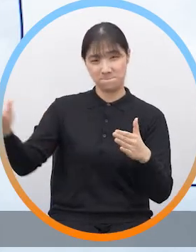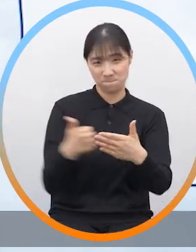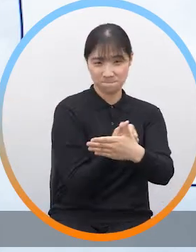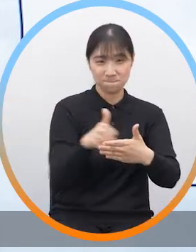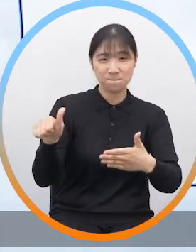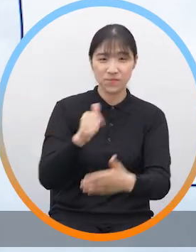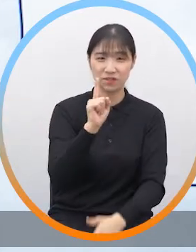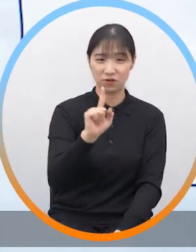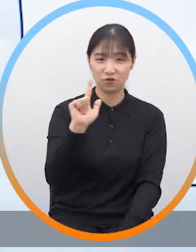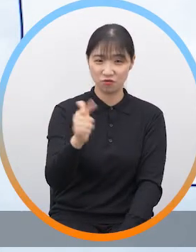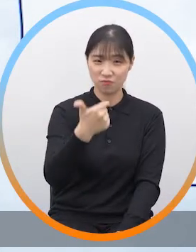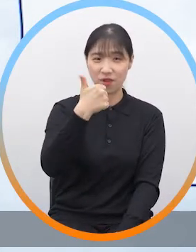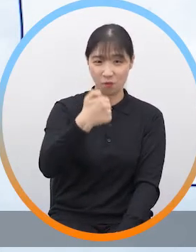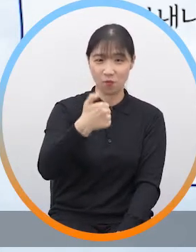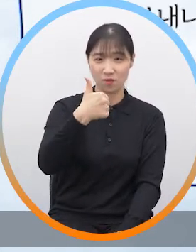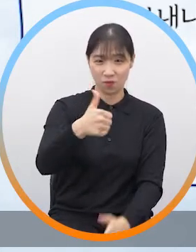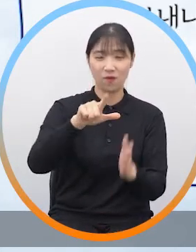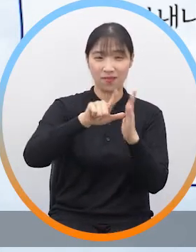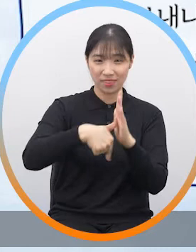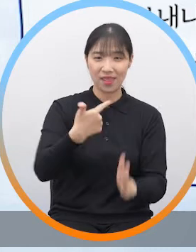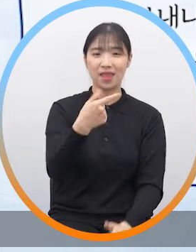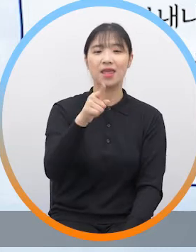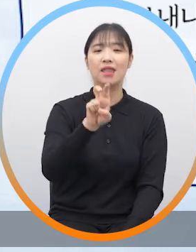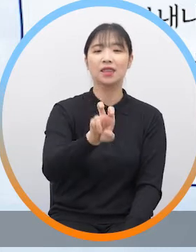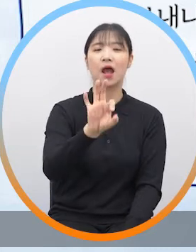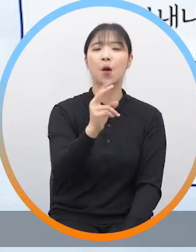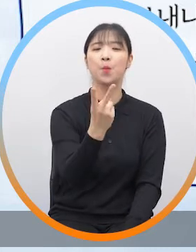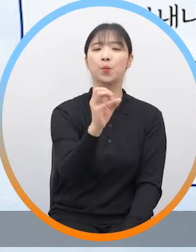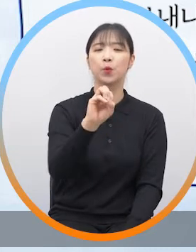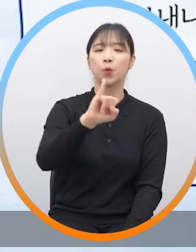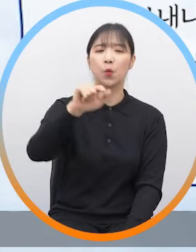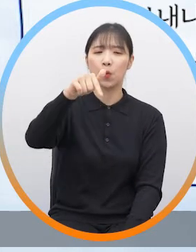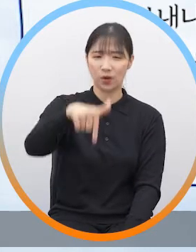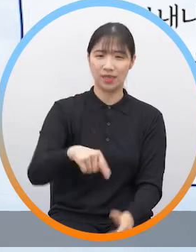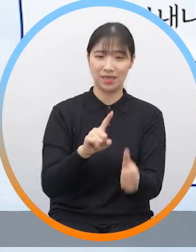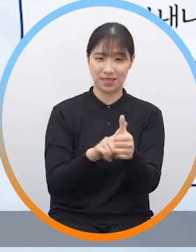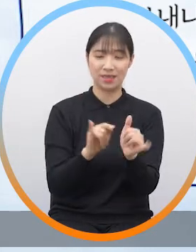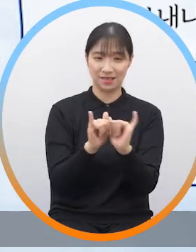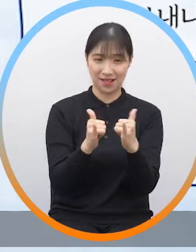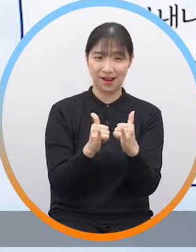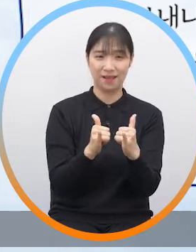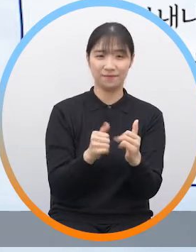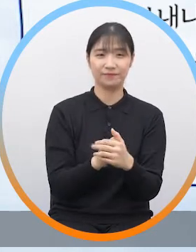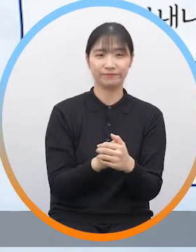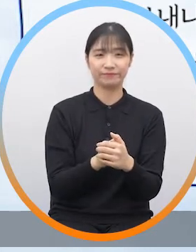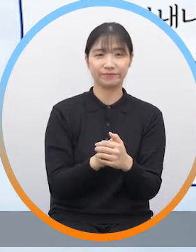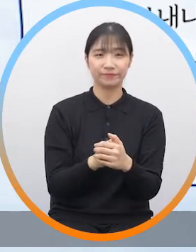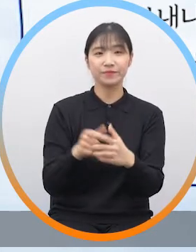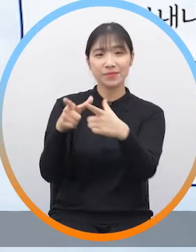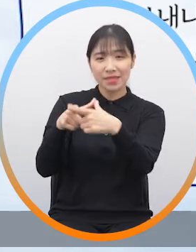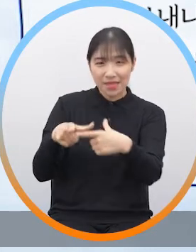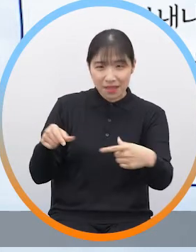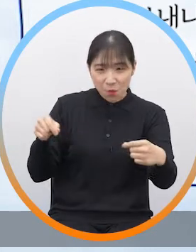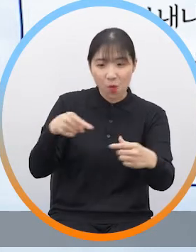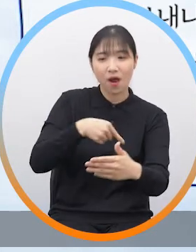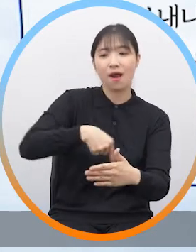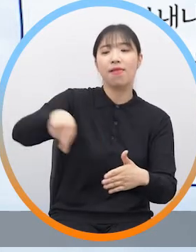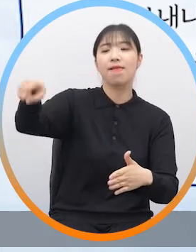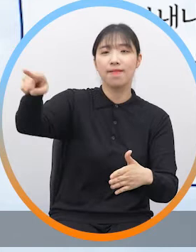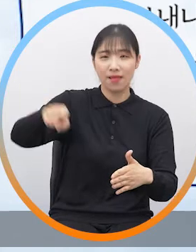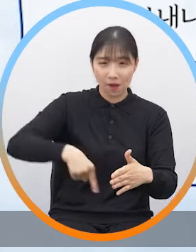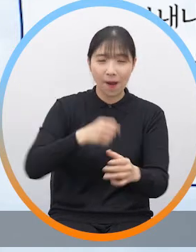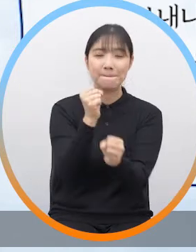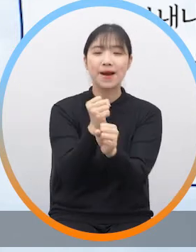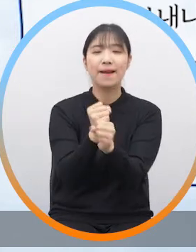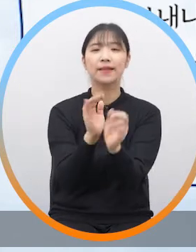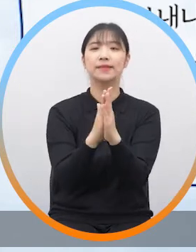1655년에 이 남용익이라고 하는 분이 통신사 일행으로 일본을 다녀와서